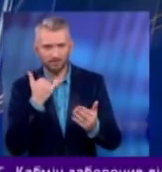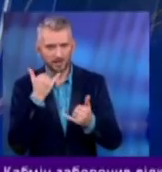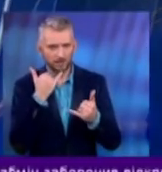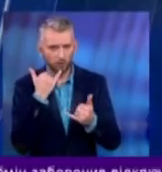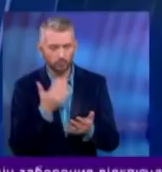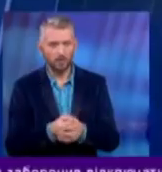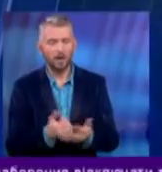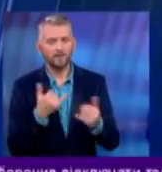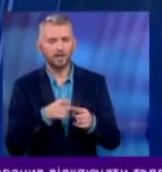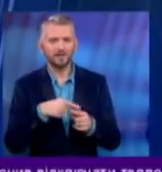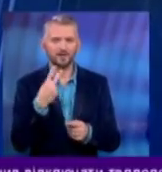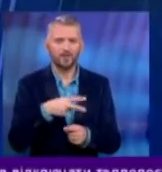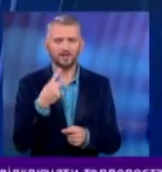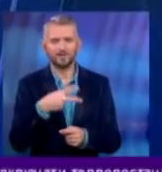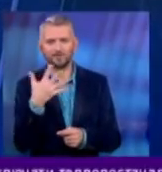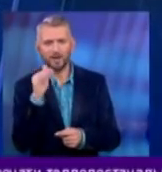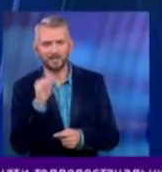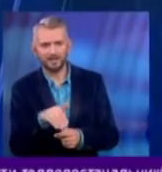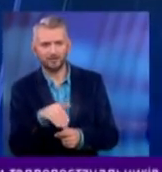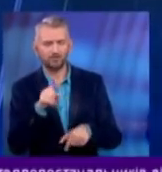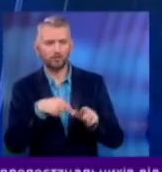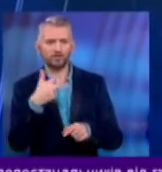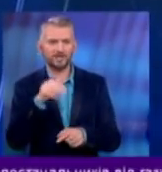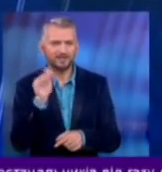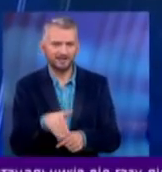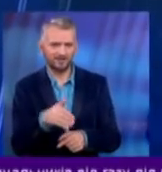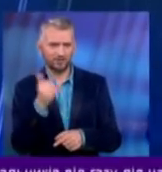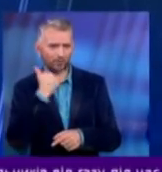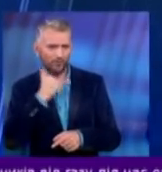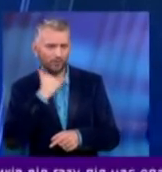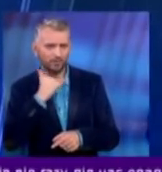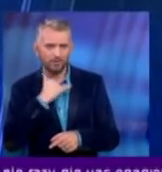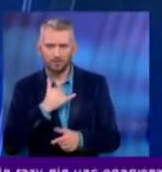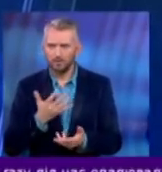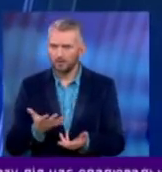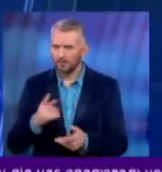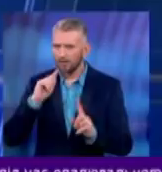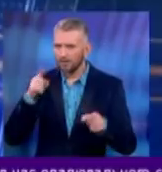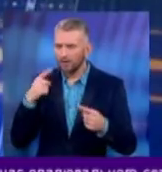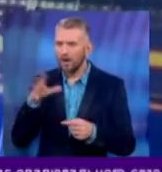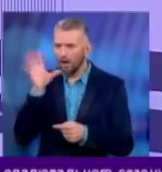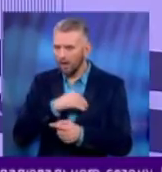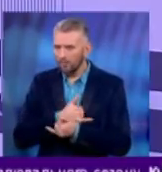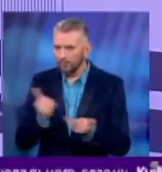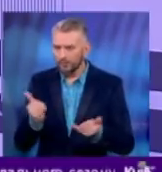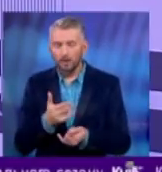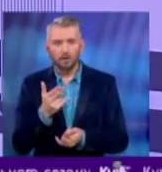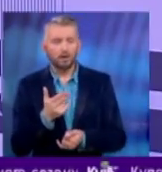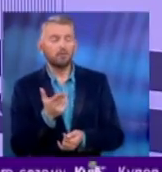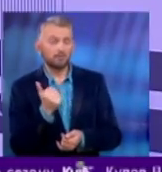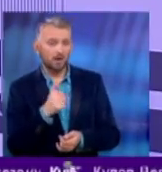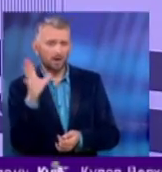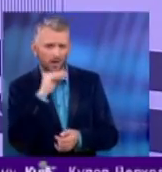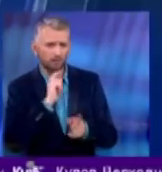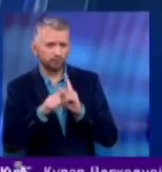так, а зараз це 20-25, іноді 30 тисяч. Звичайно, не всі. Неймовірно. І справляється диспетчерська? Це неймовірна кількість, так. Але